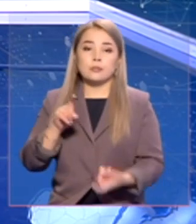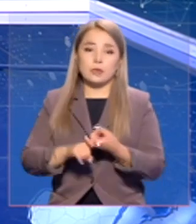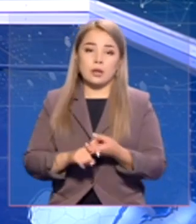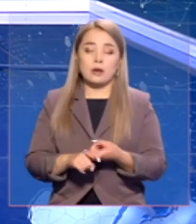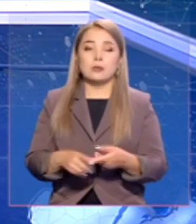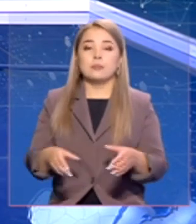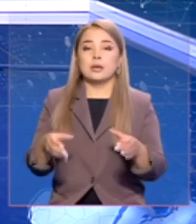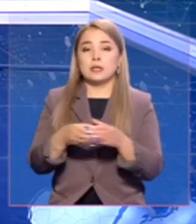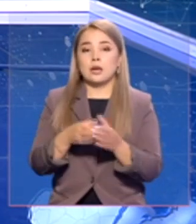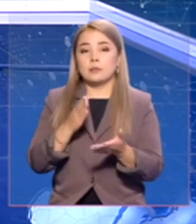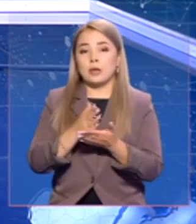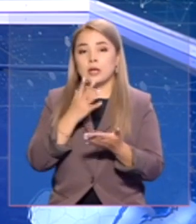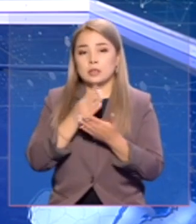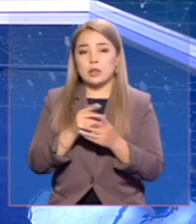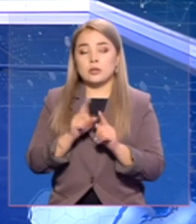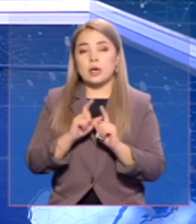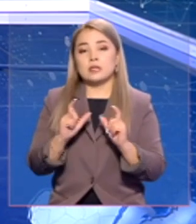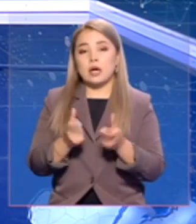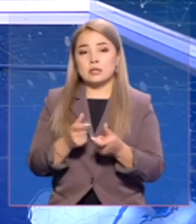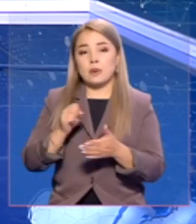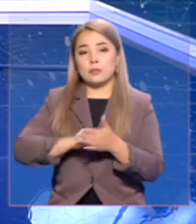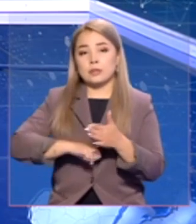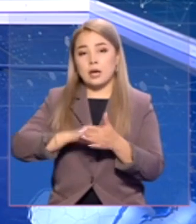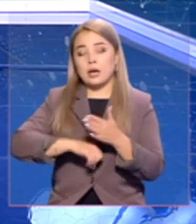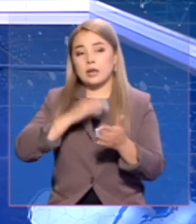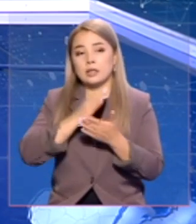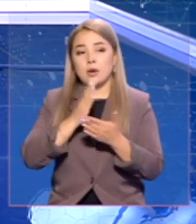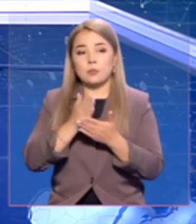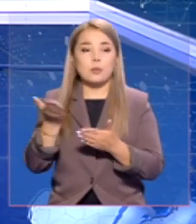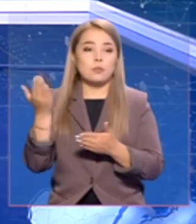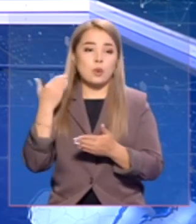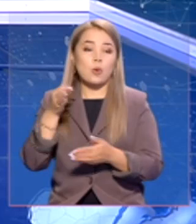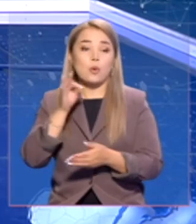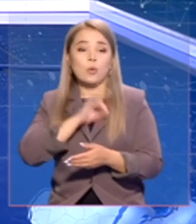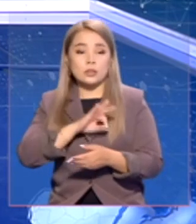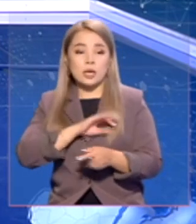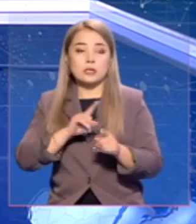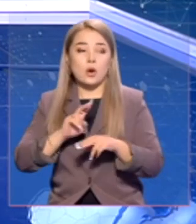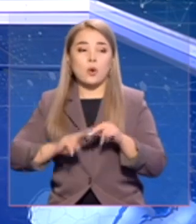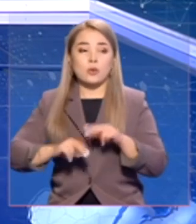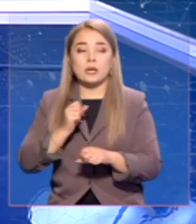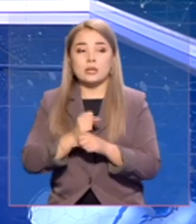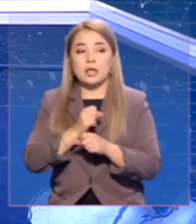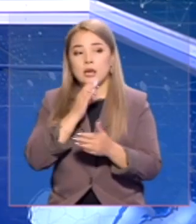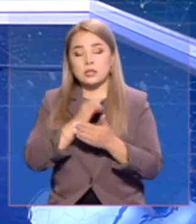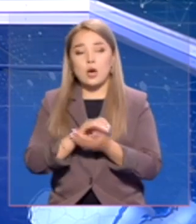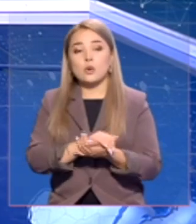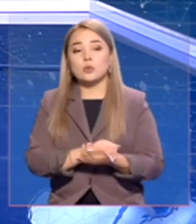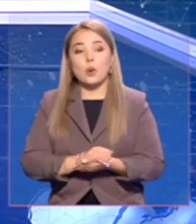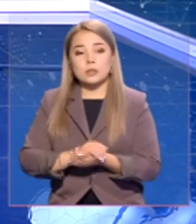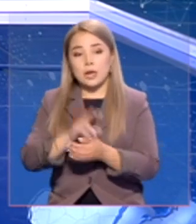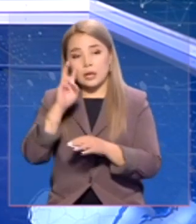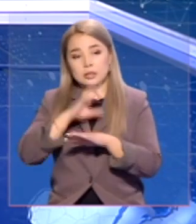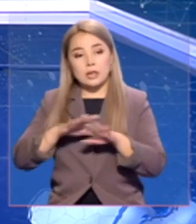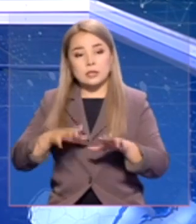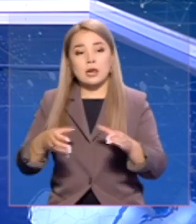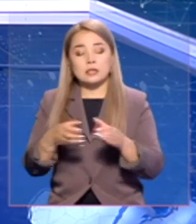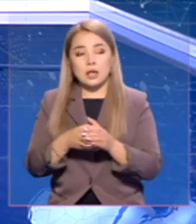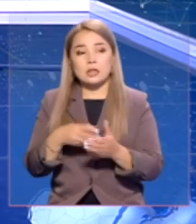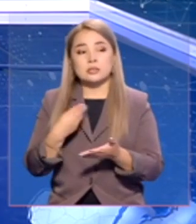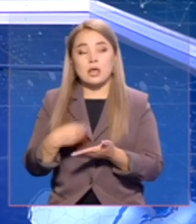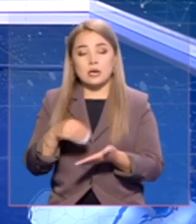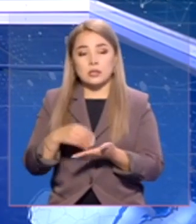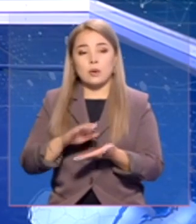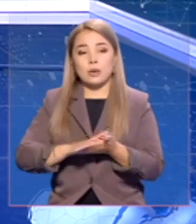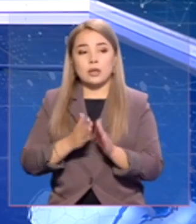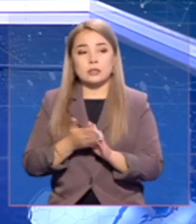Ресейдің байланыс операторлары санкциялардың салдарынан енді бұрын қолданылған құрылғыларды өзге достас елдерден сатып алуға